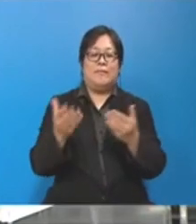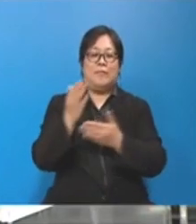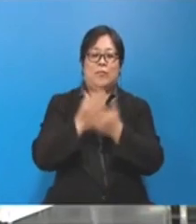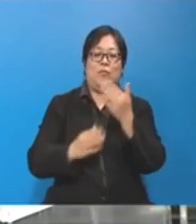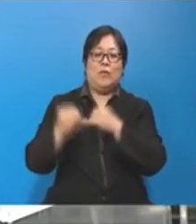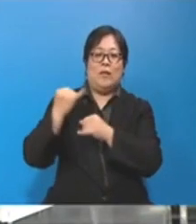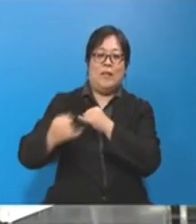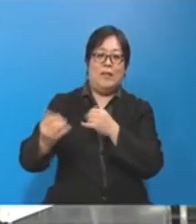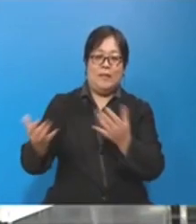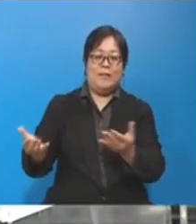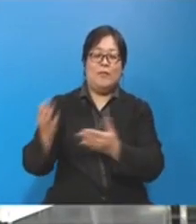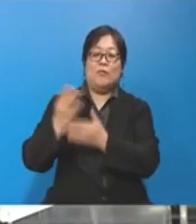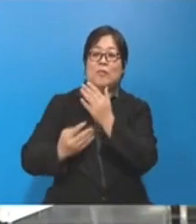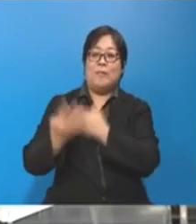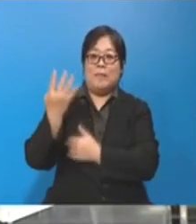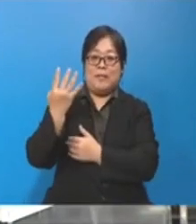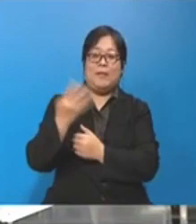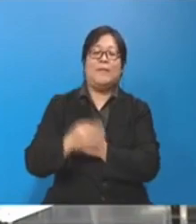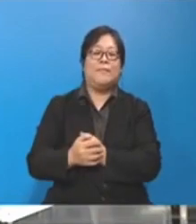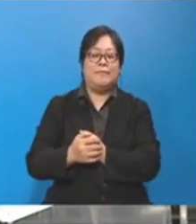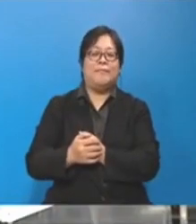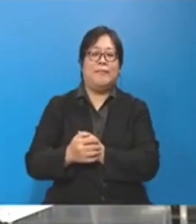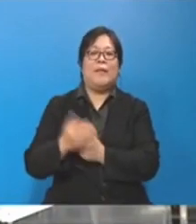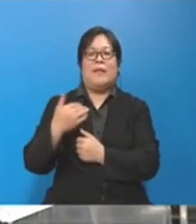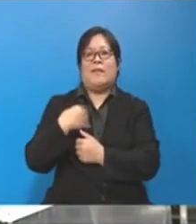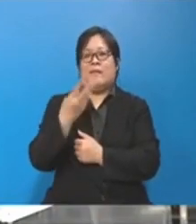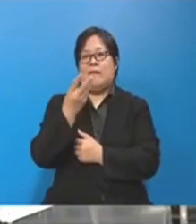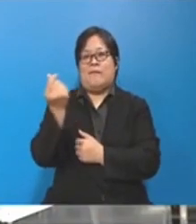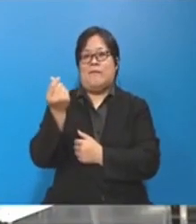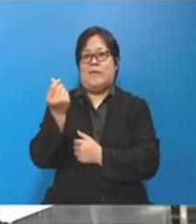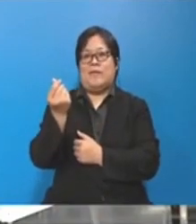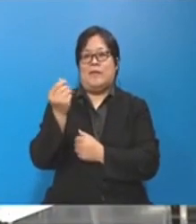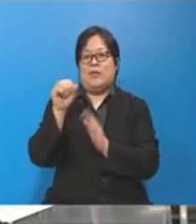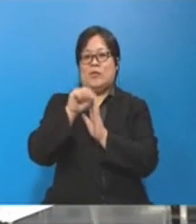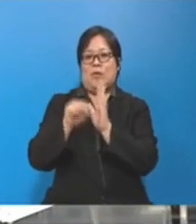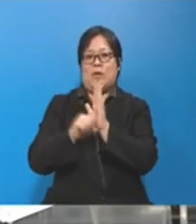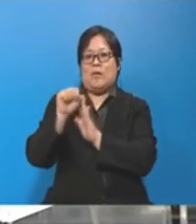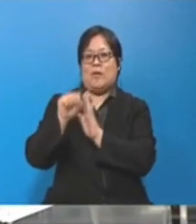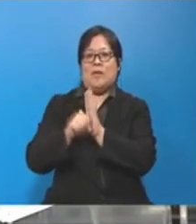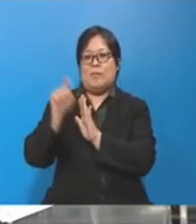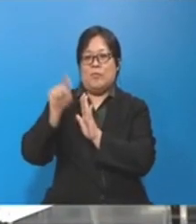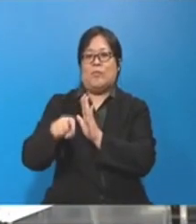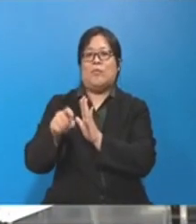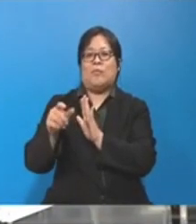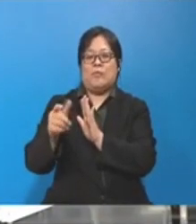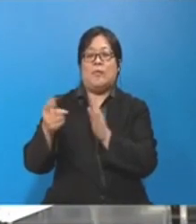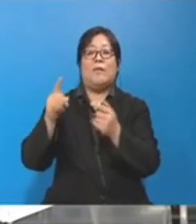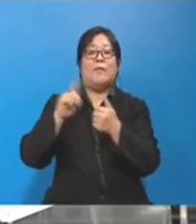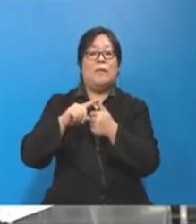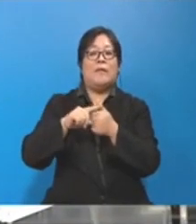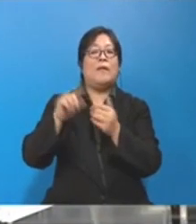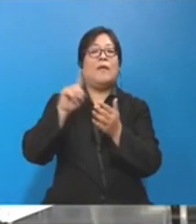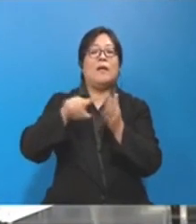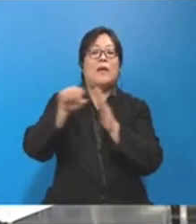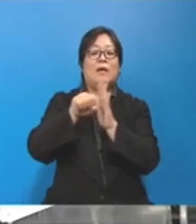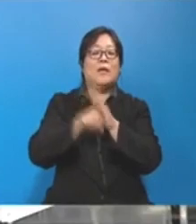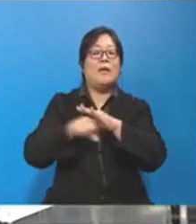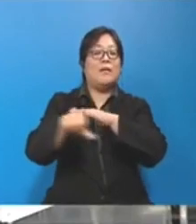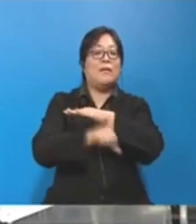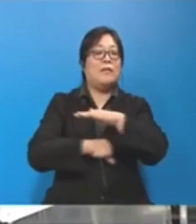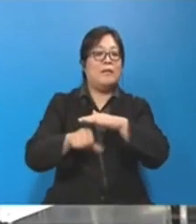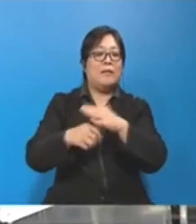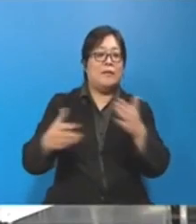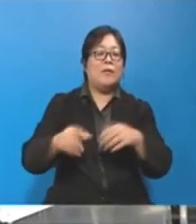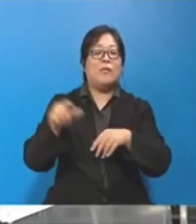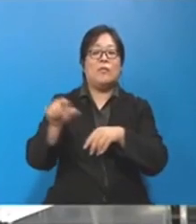suku terakhir ini suku ke-4 yang terakhir kita udah detik create kriteria yang kita ambil kira yang utamanya kecilnya asas yaitu